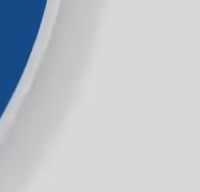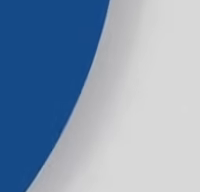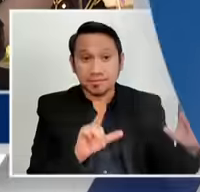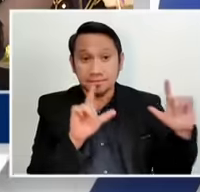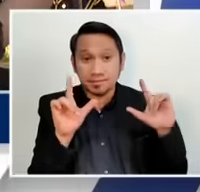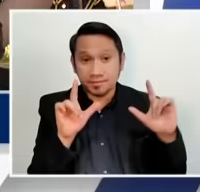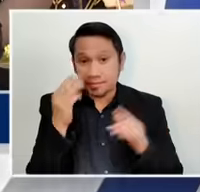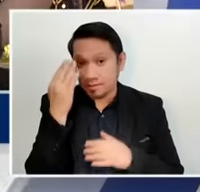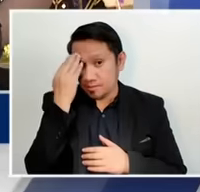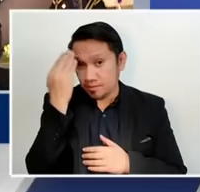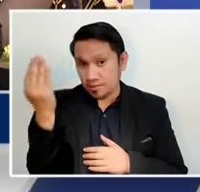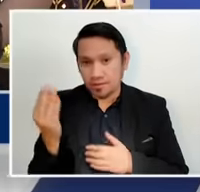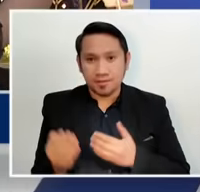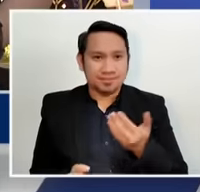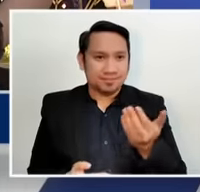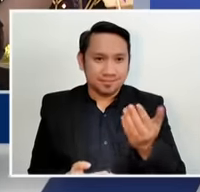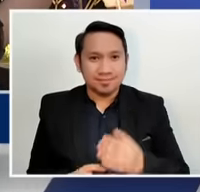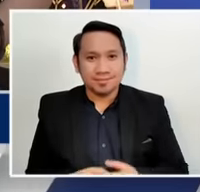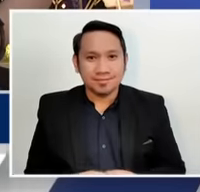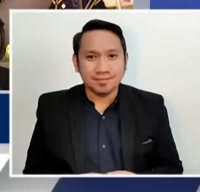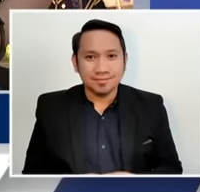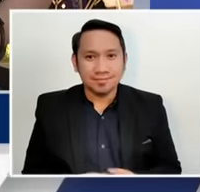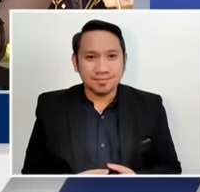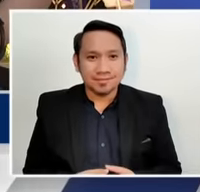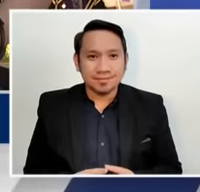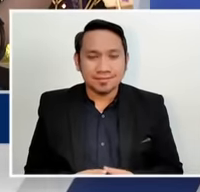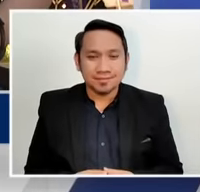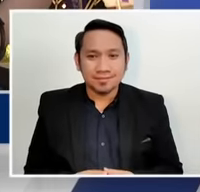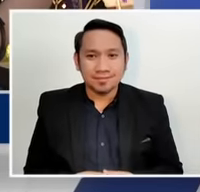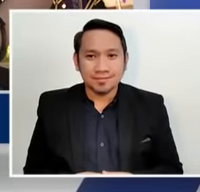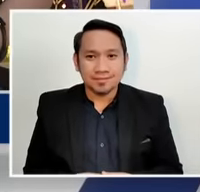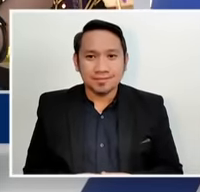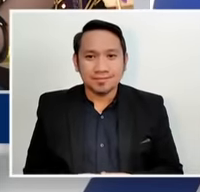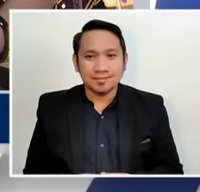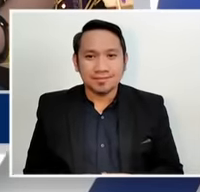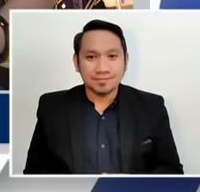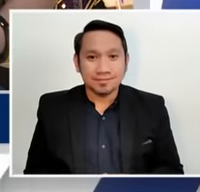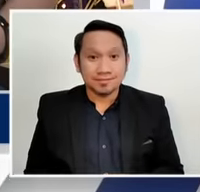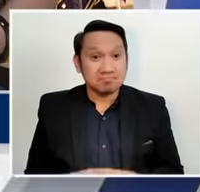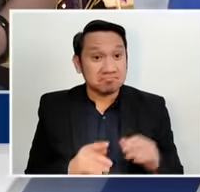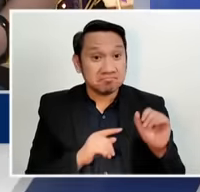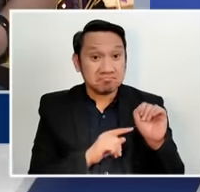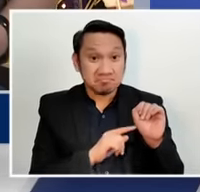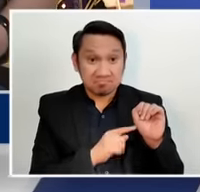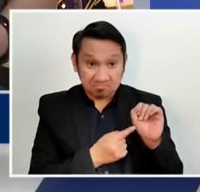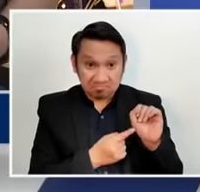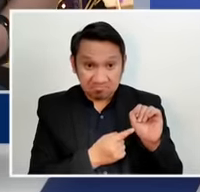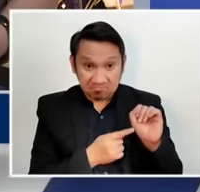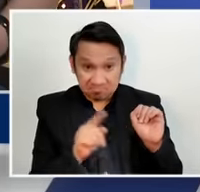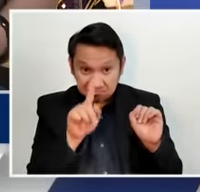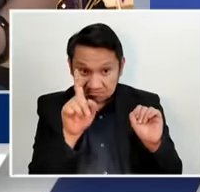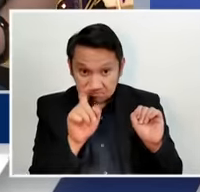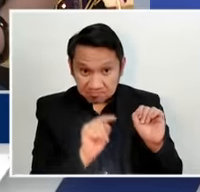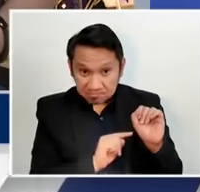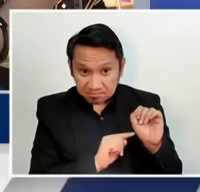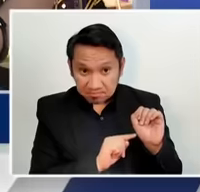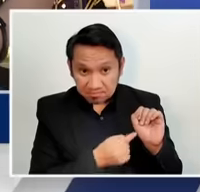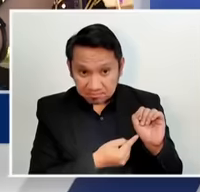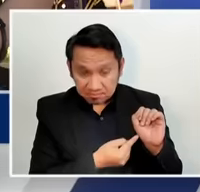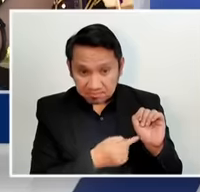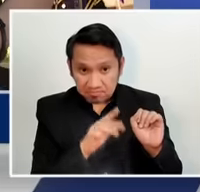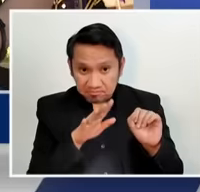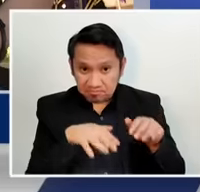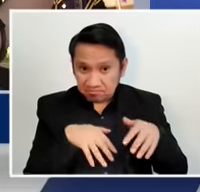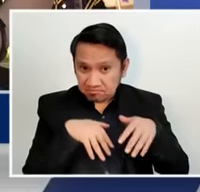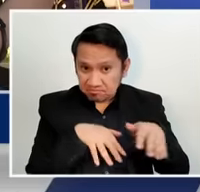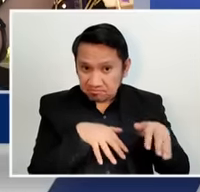Bulacan ng Mama Troll, si Victoria Tulad. Victoria, nagsimula na ba yung procession